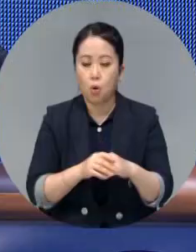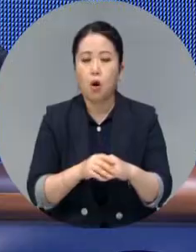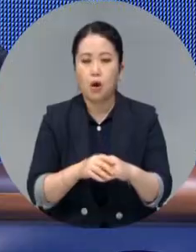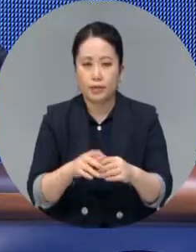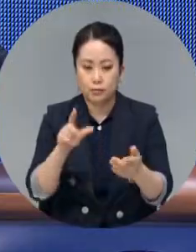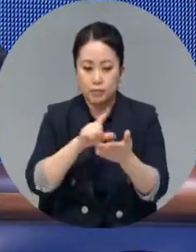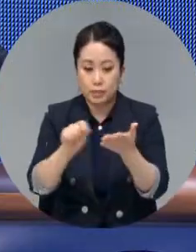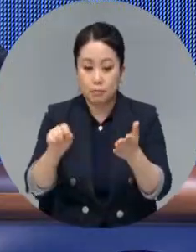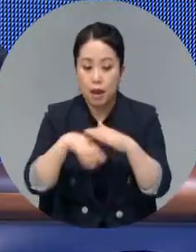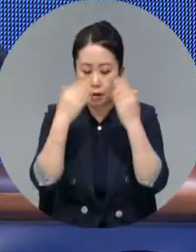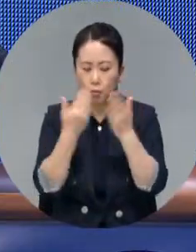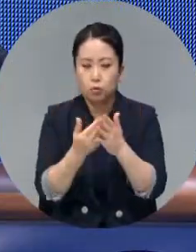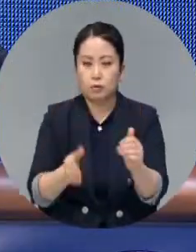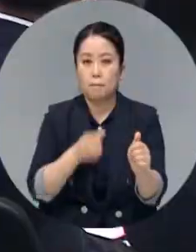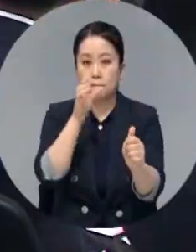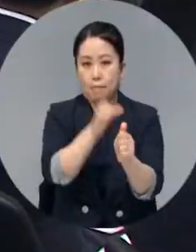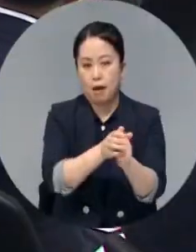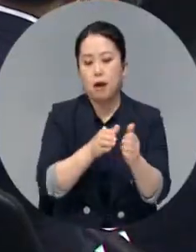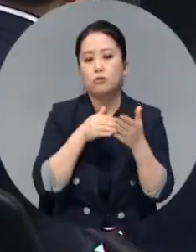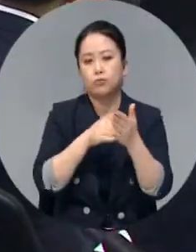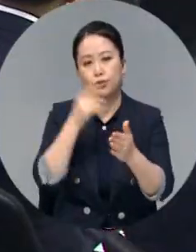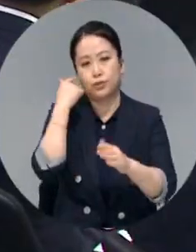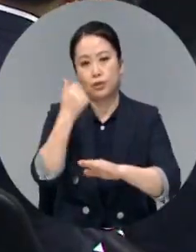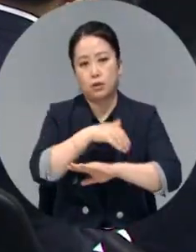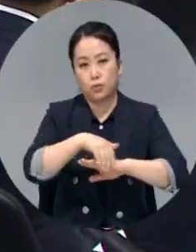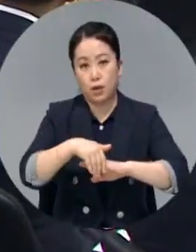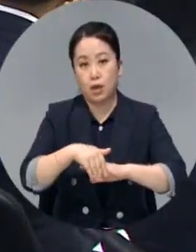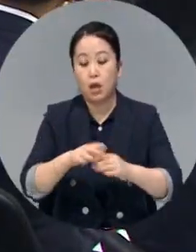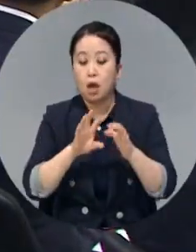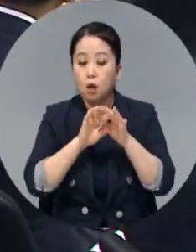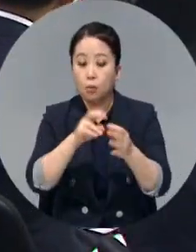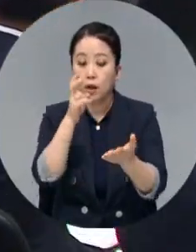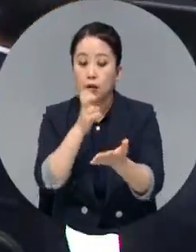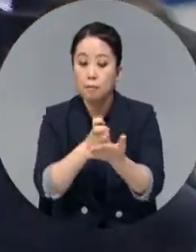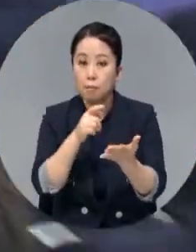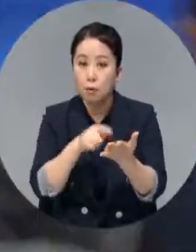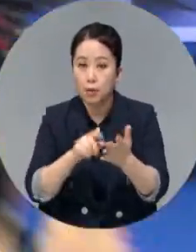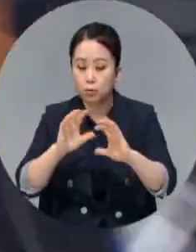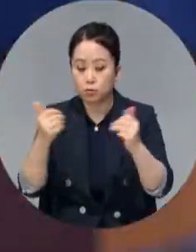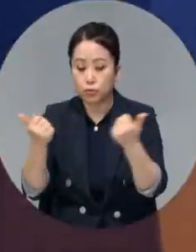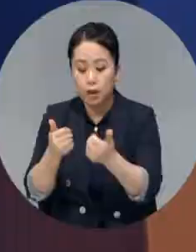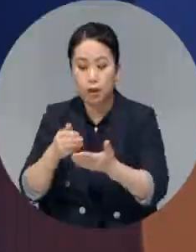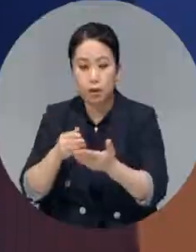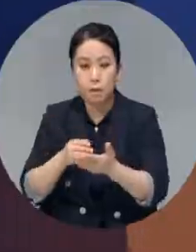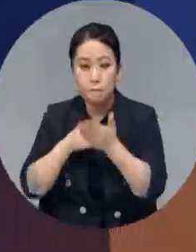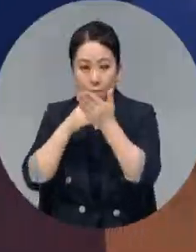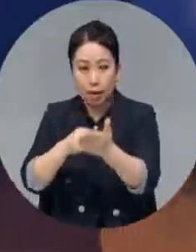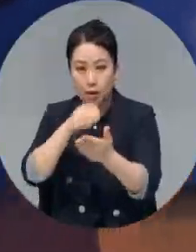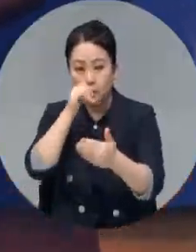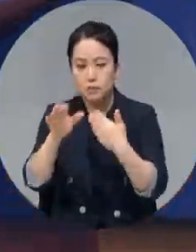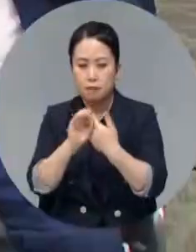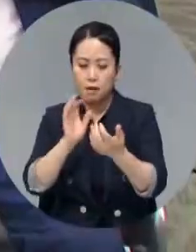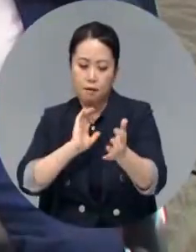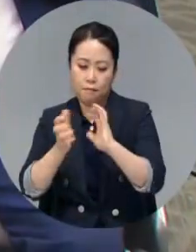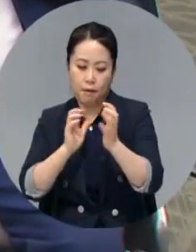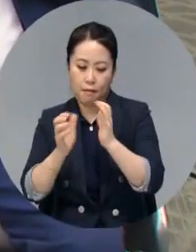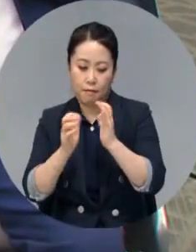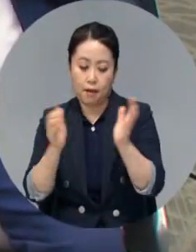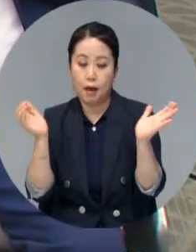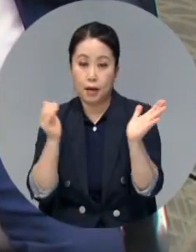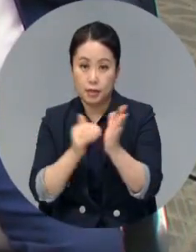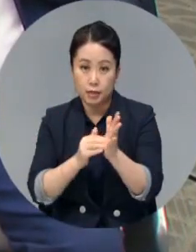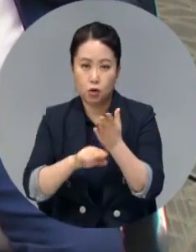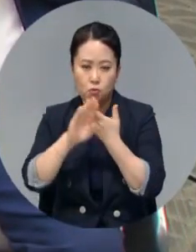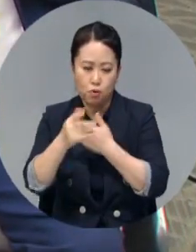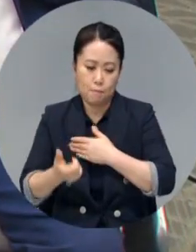과감하게 추진할 것입니다. 정부는 관련 법안이 국회에 제출되면 국회 논의를 거쳐 빠른 시일 내에 확정될 수 있도록